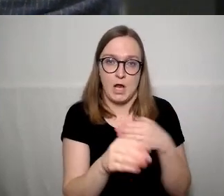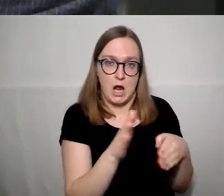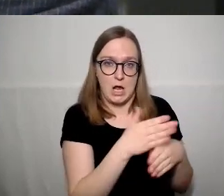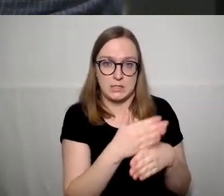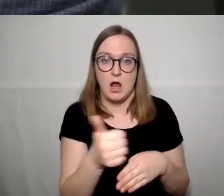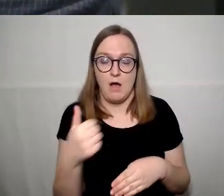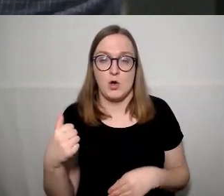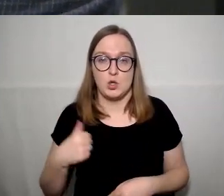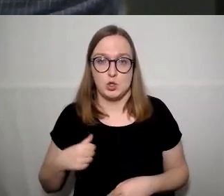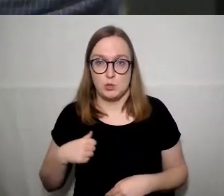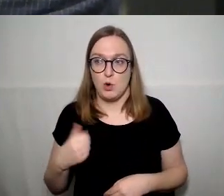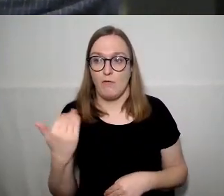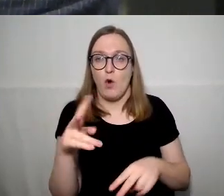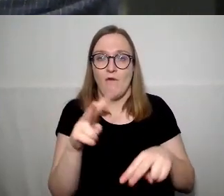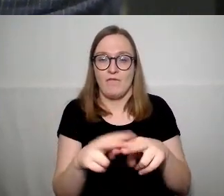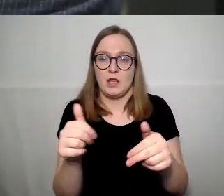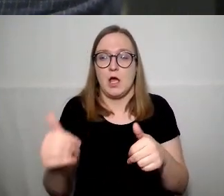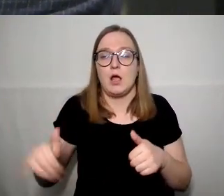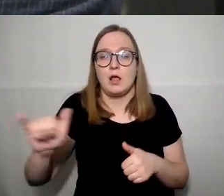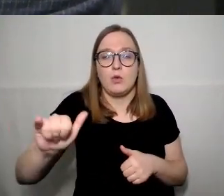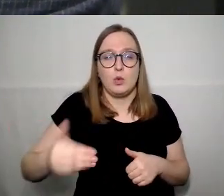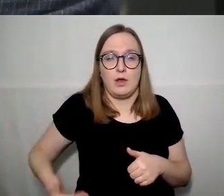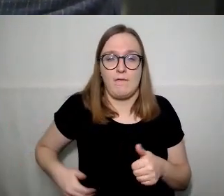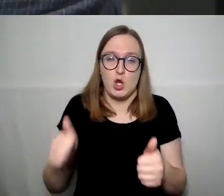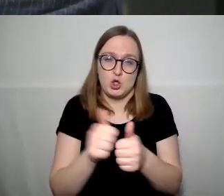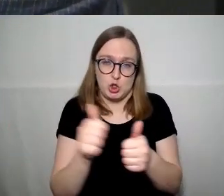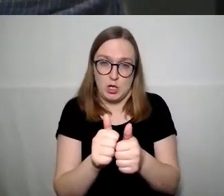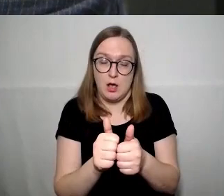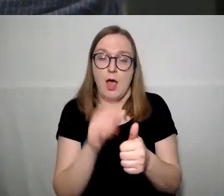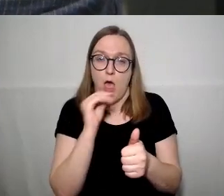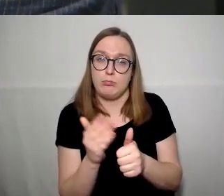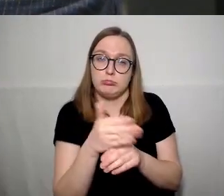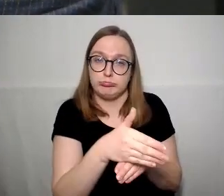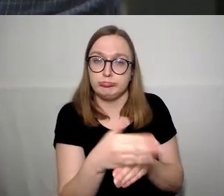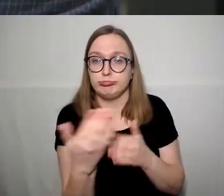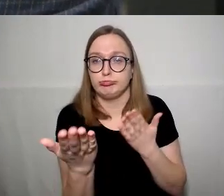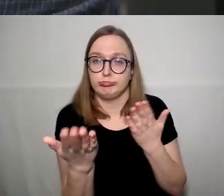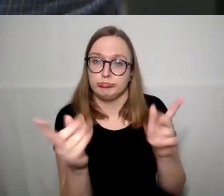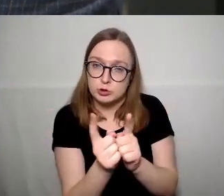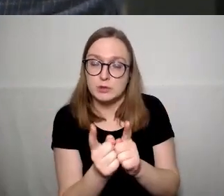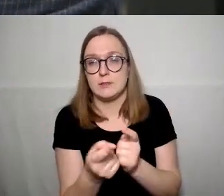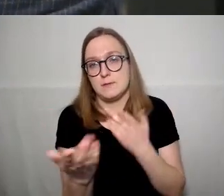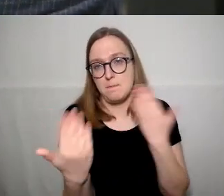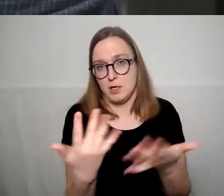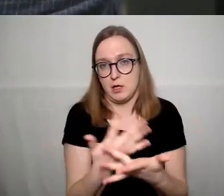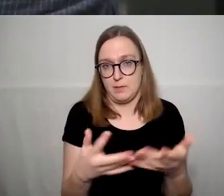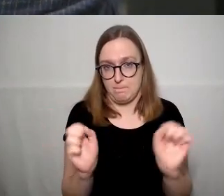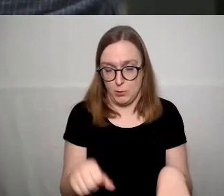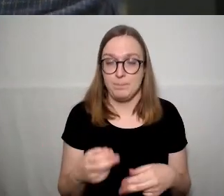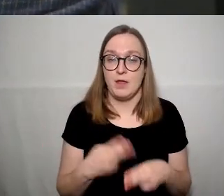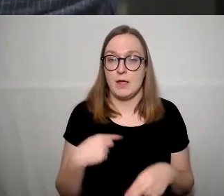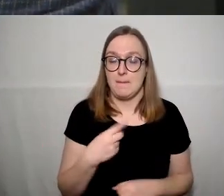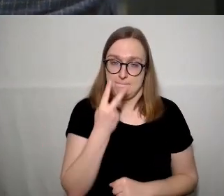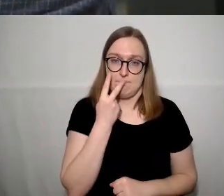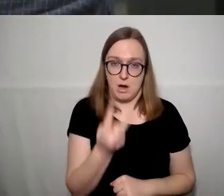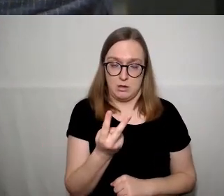gyventojų gyvenamoje vietoje susitikti su gyventojais, išklausyti jų nuomonę. Ir mes matome, kad vienas dalykas,